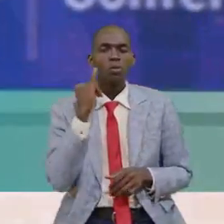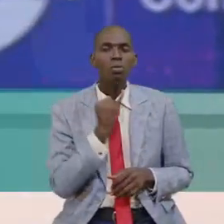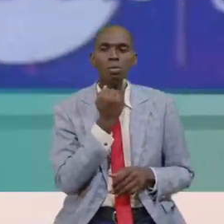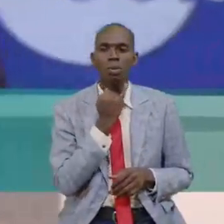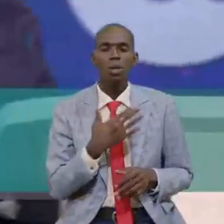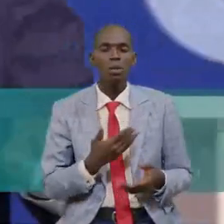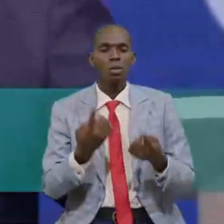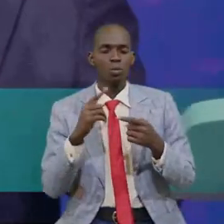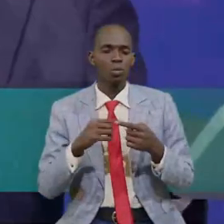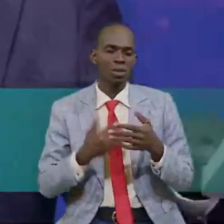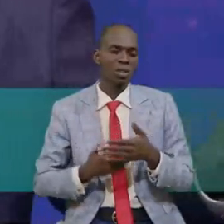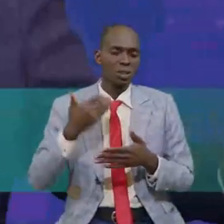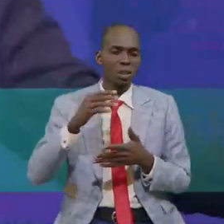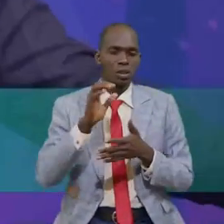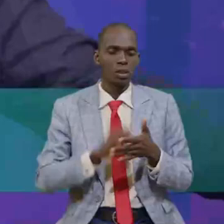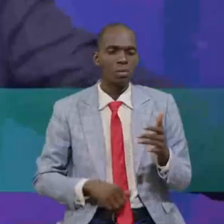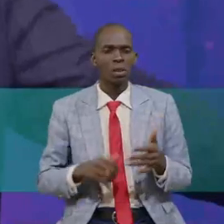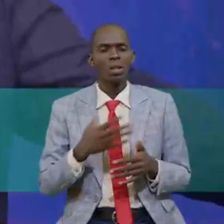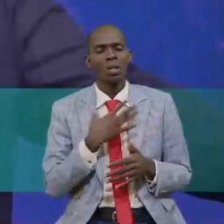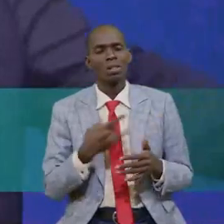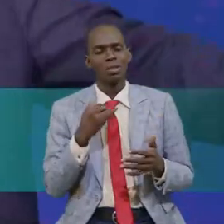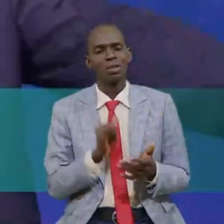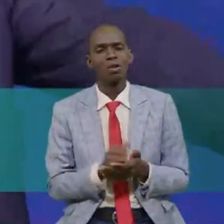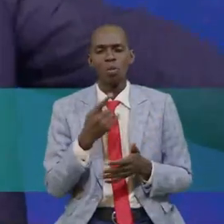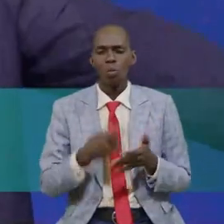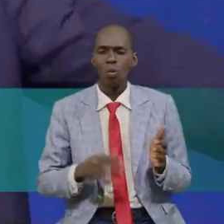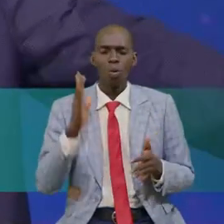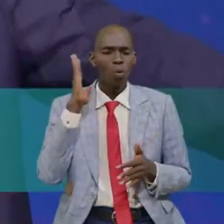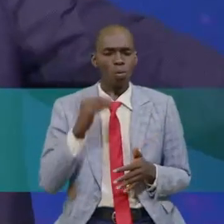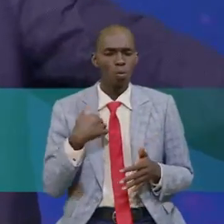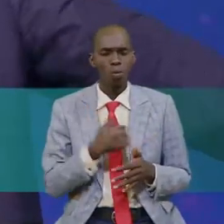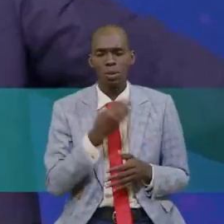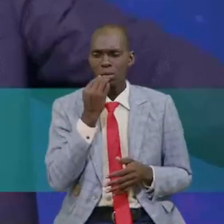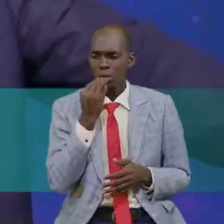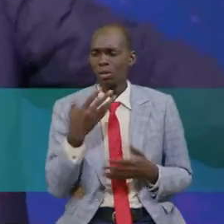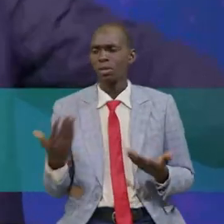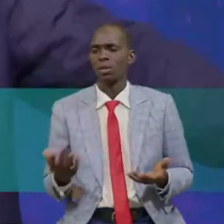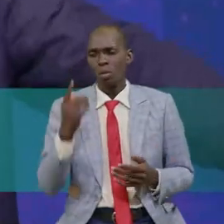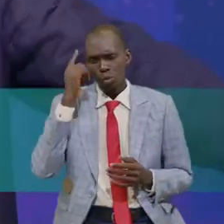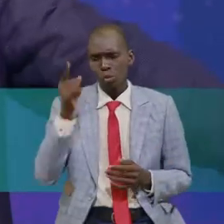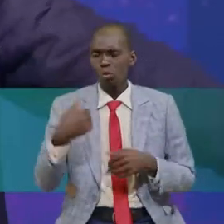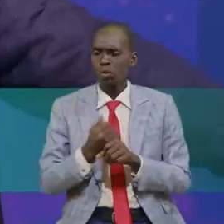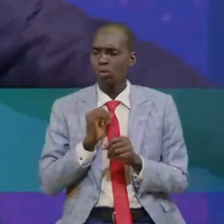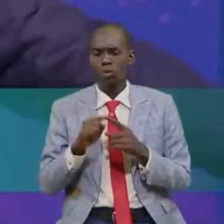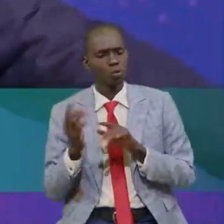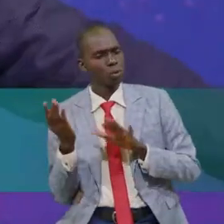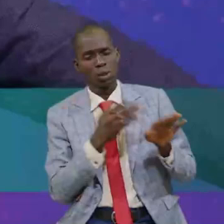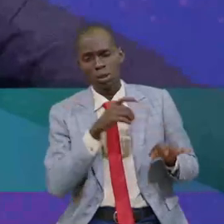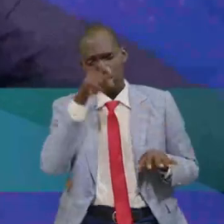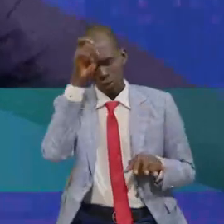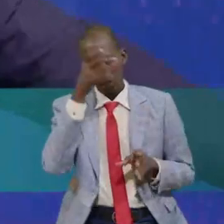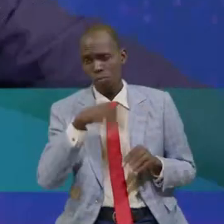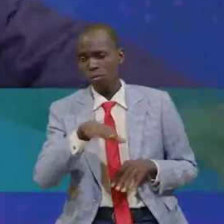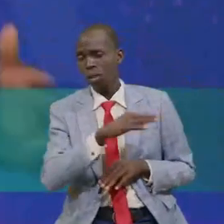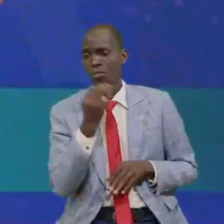suivant. Qu'est-ce que nous allons manger? Tu nous as fait quitter l'Égypte. Où est le petit déjeuner? Où est le déjeuner? Dieu